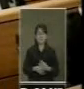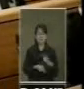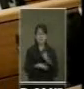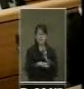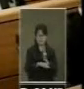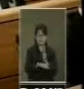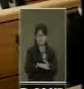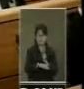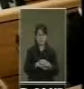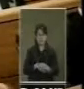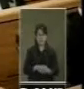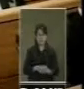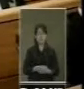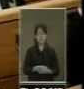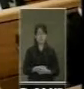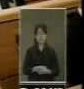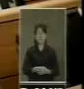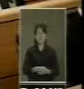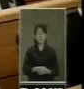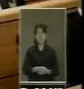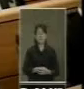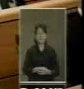ท่านประธานสภาที่เคารพครับ